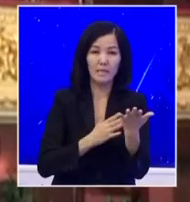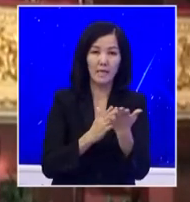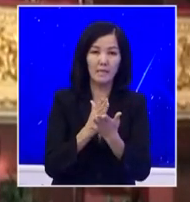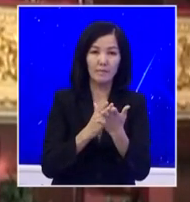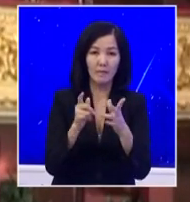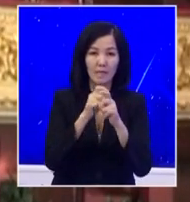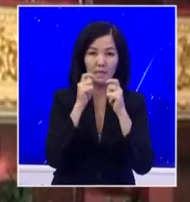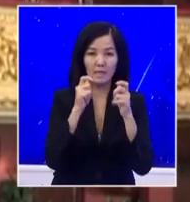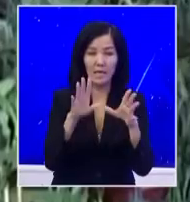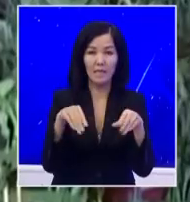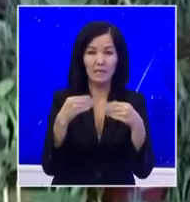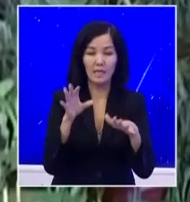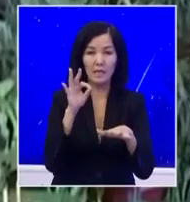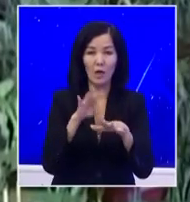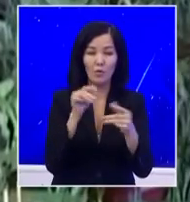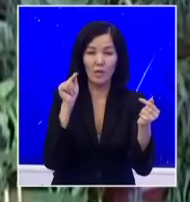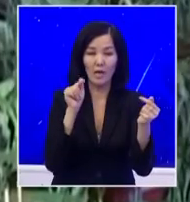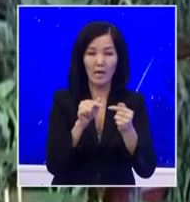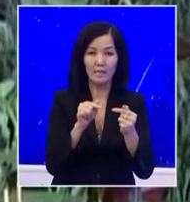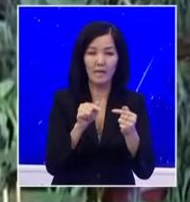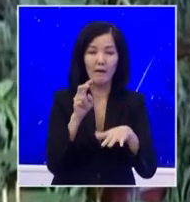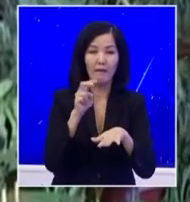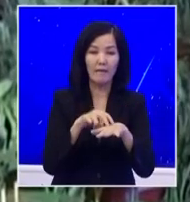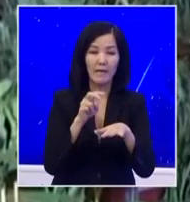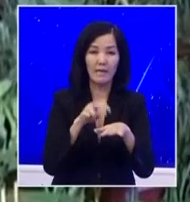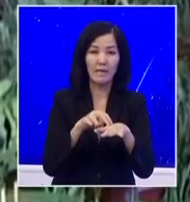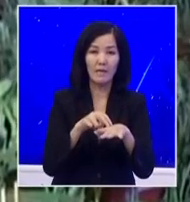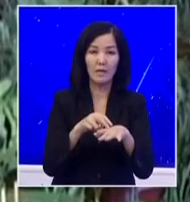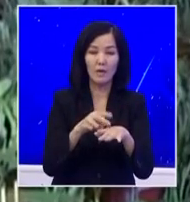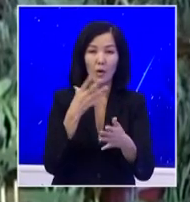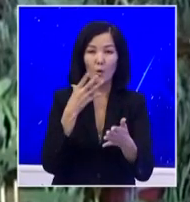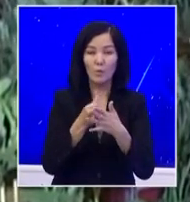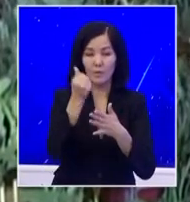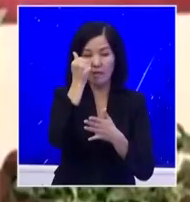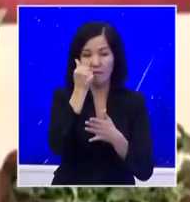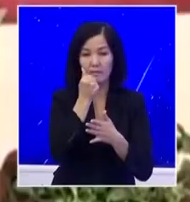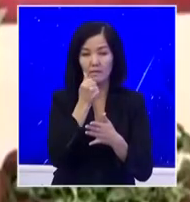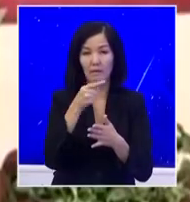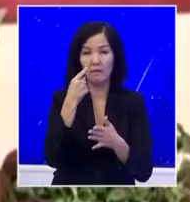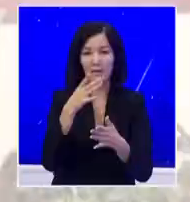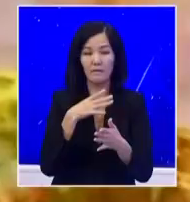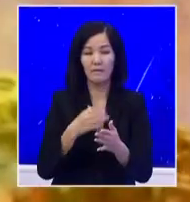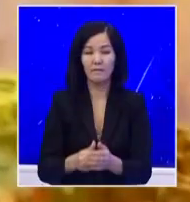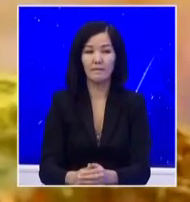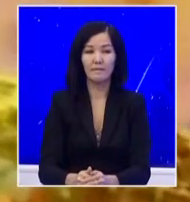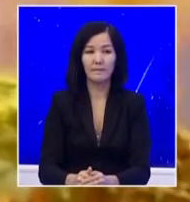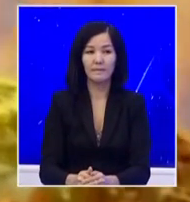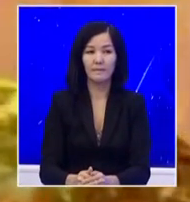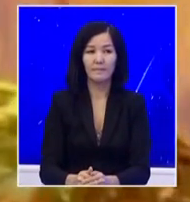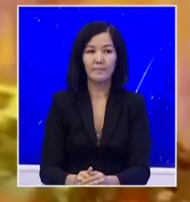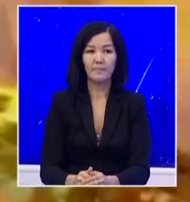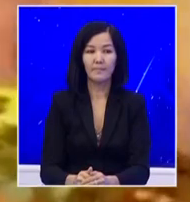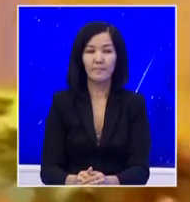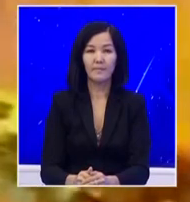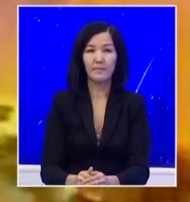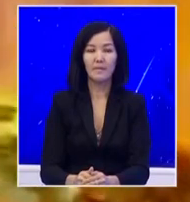тартылды. Өнерпаздар індетпен күресіп жатқан ақ халаттыларға өз алғысын осылай білдірді.